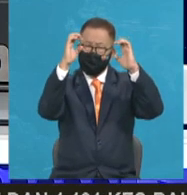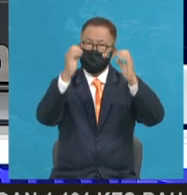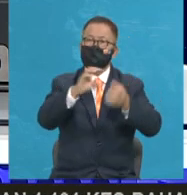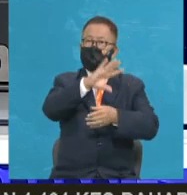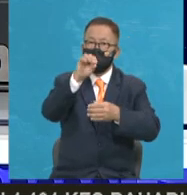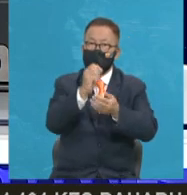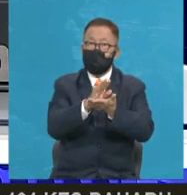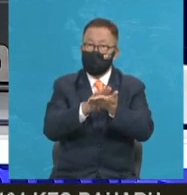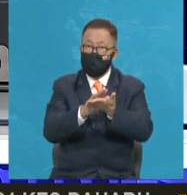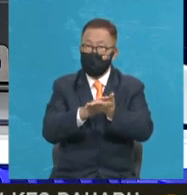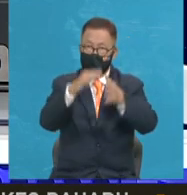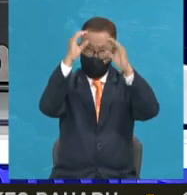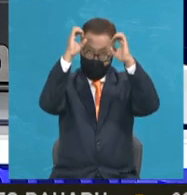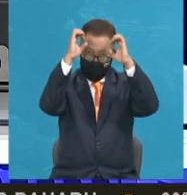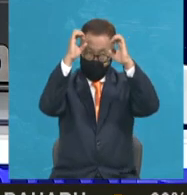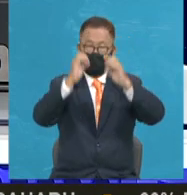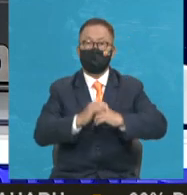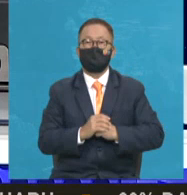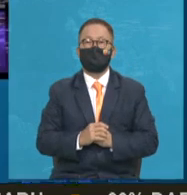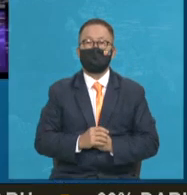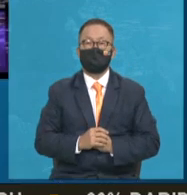sekolah-sekolah kementerian pendidikan